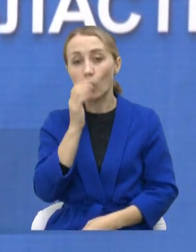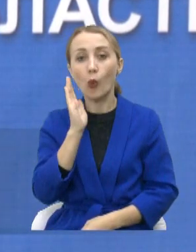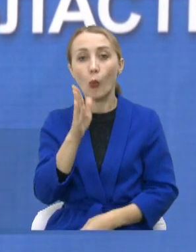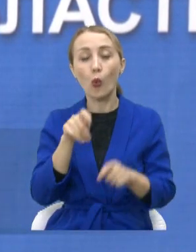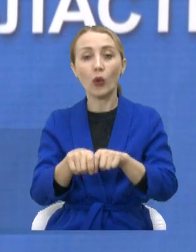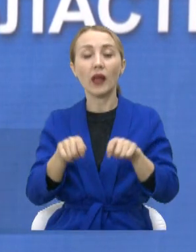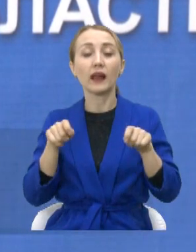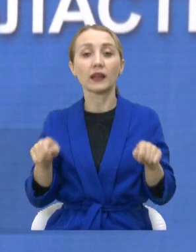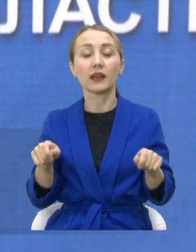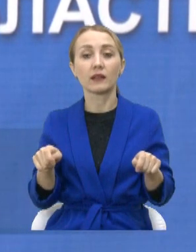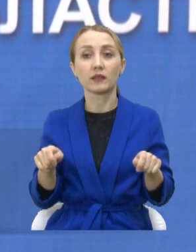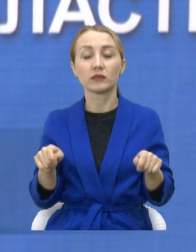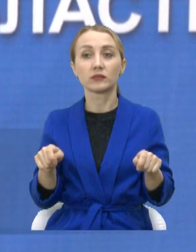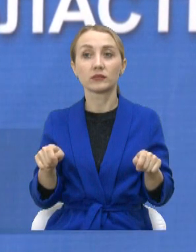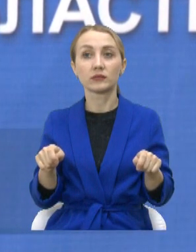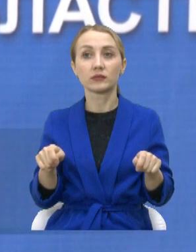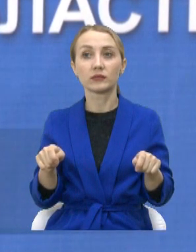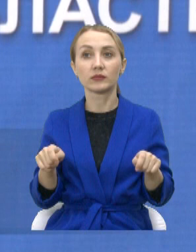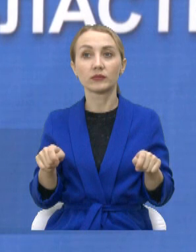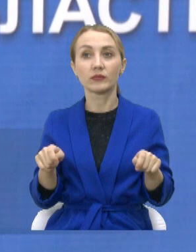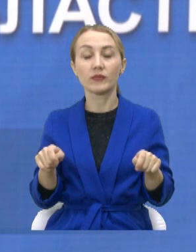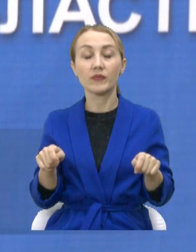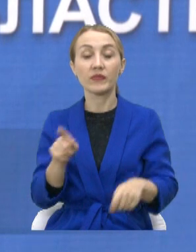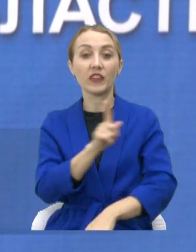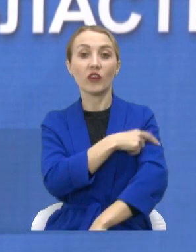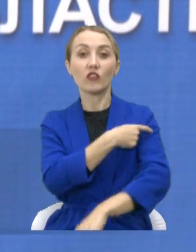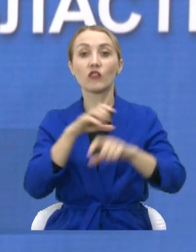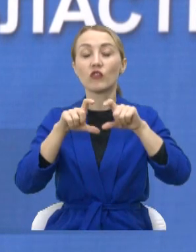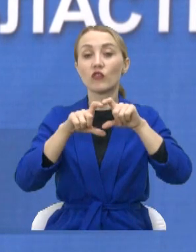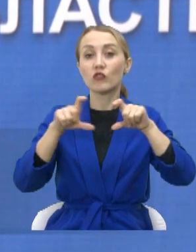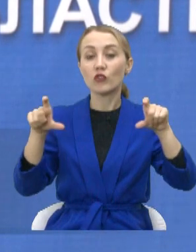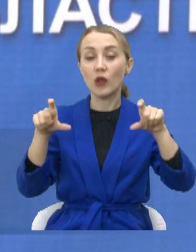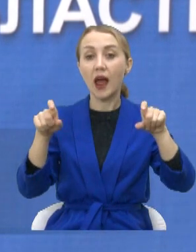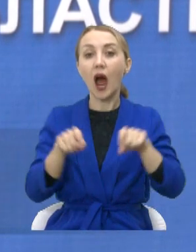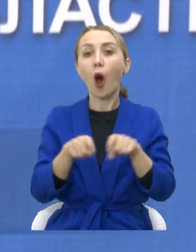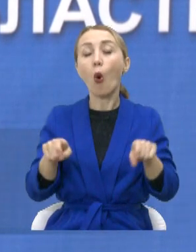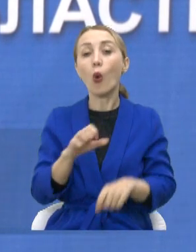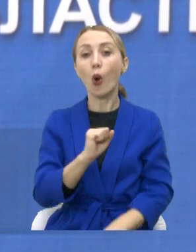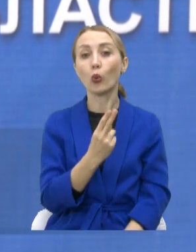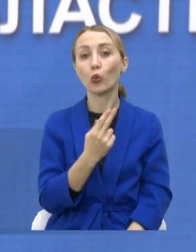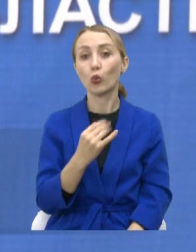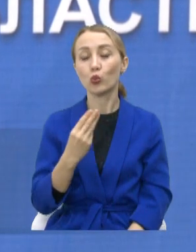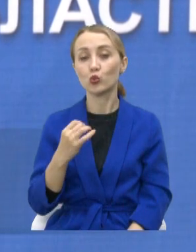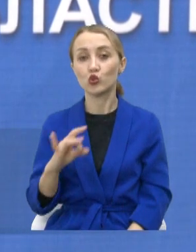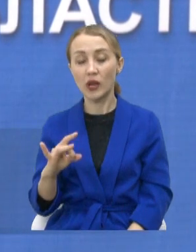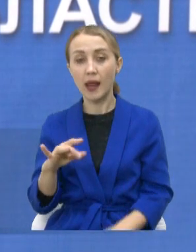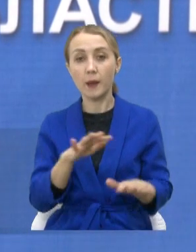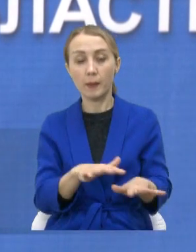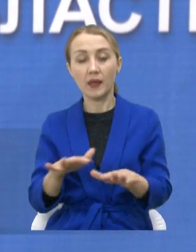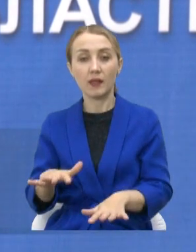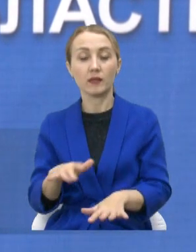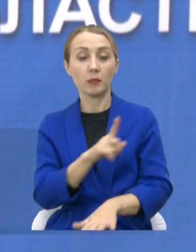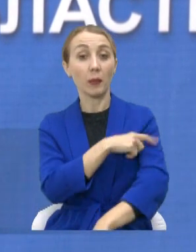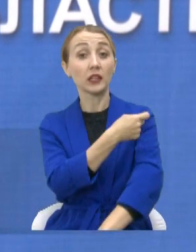эксплуатацию. Это врачебные амбулатории, это фельдшерско-акушерские пункты и медицинские